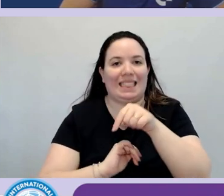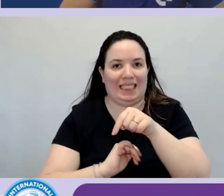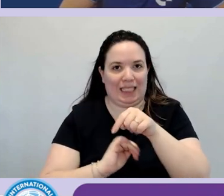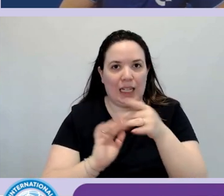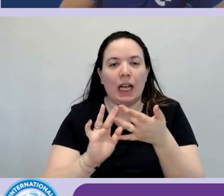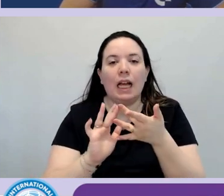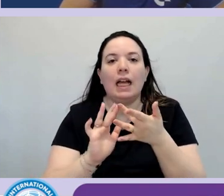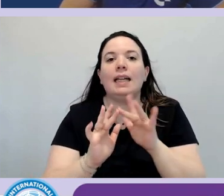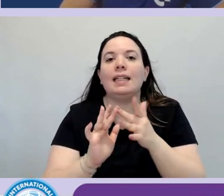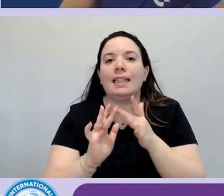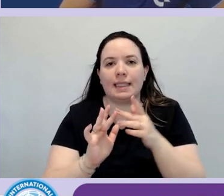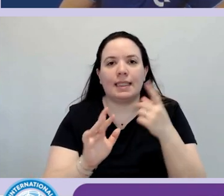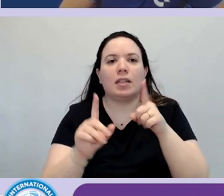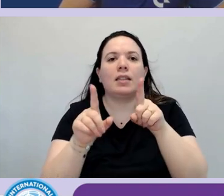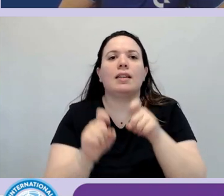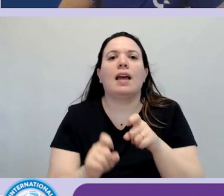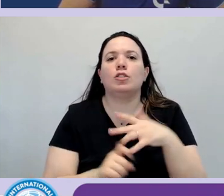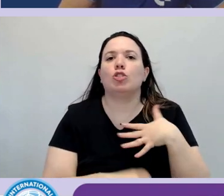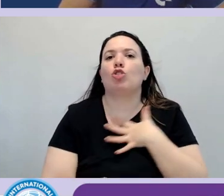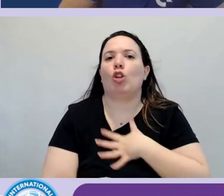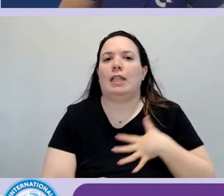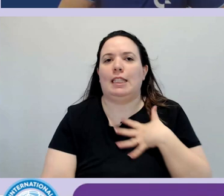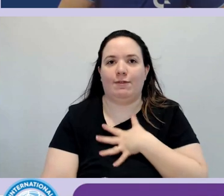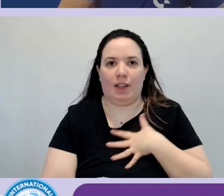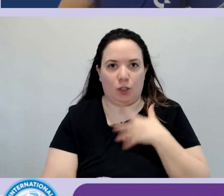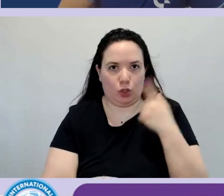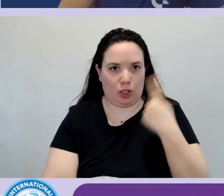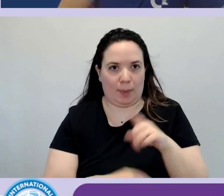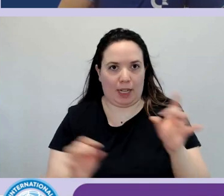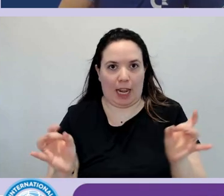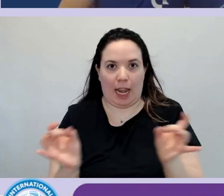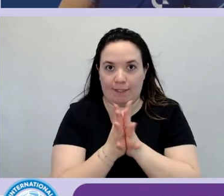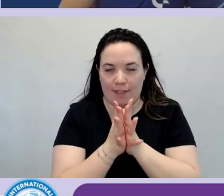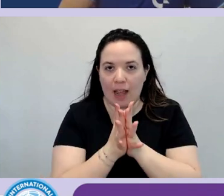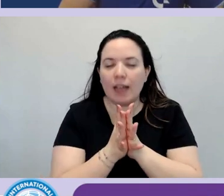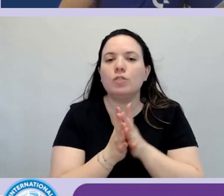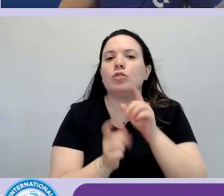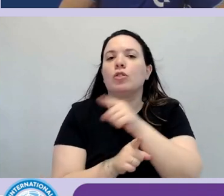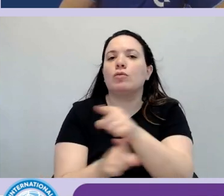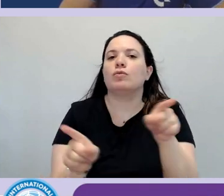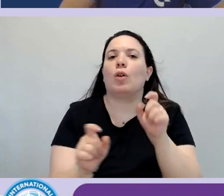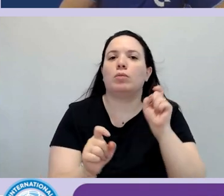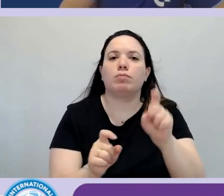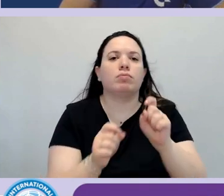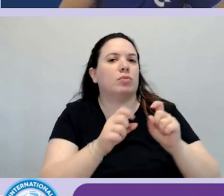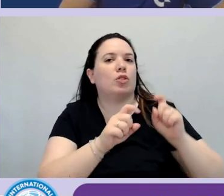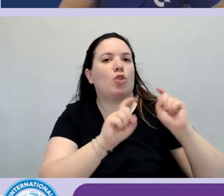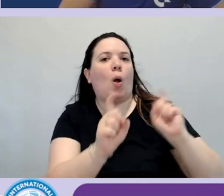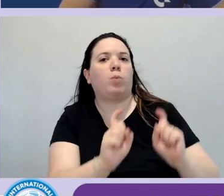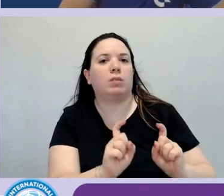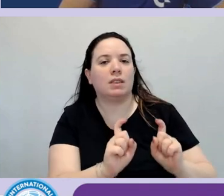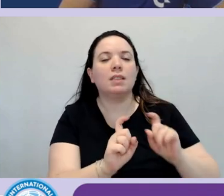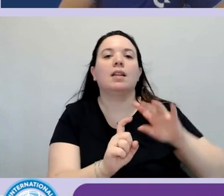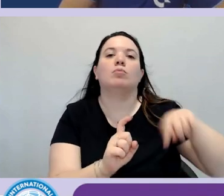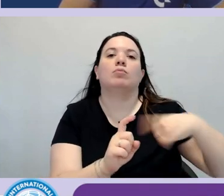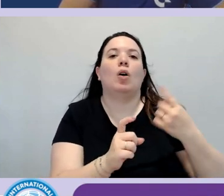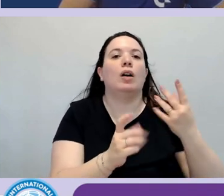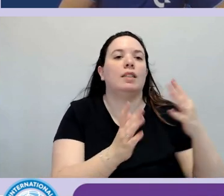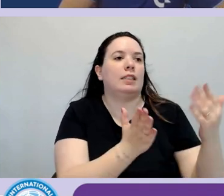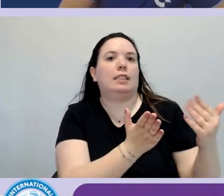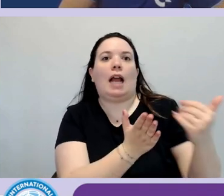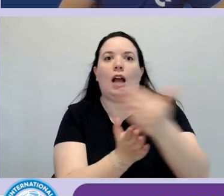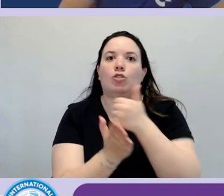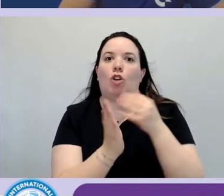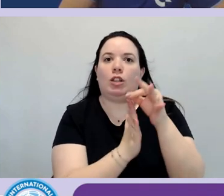link per la rilevazione della soddisfazione o meno relativo a questo evento da compilare e i dati verranno raccolti